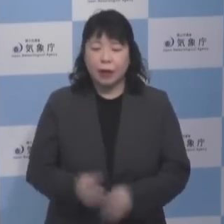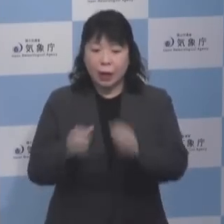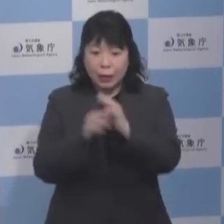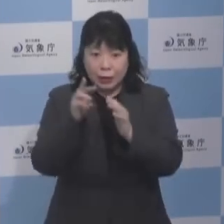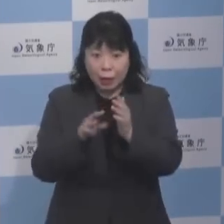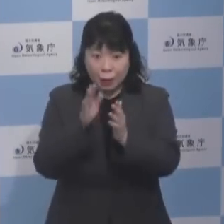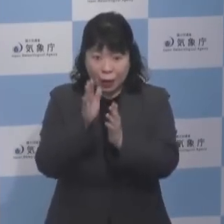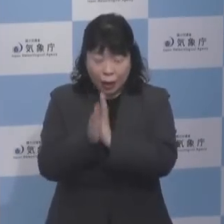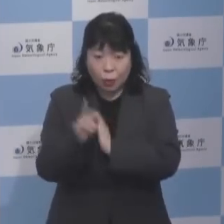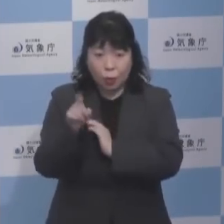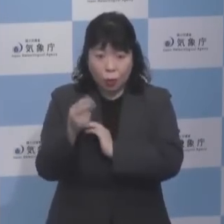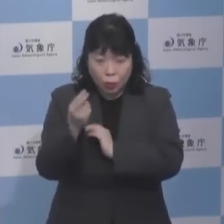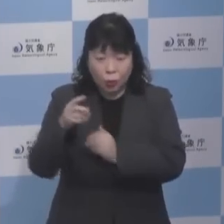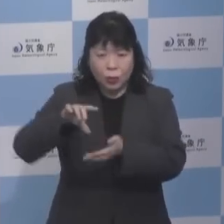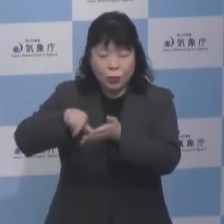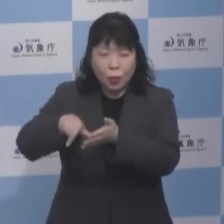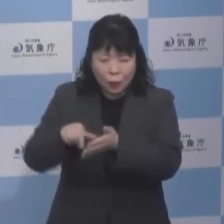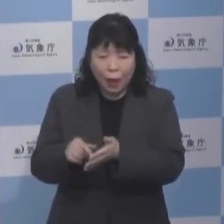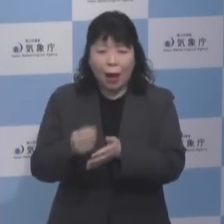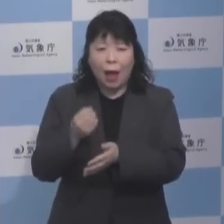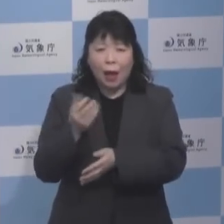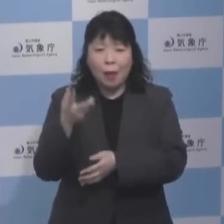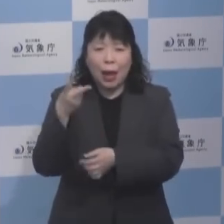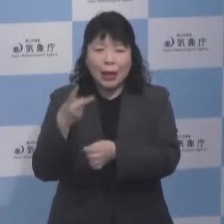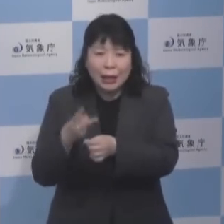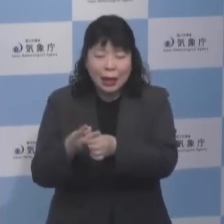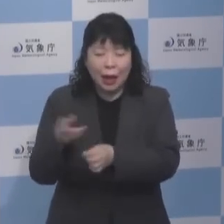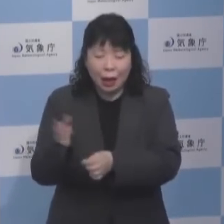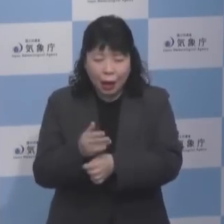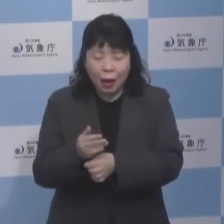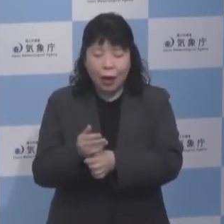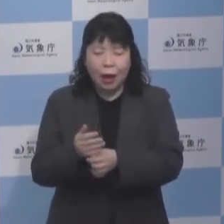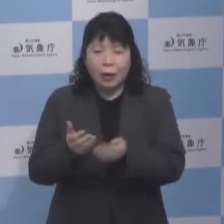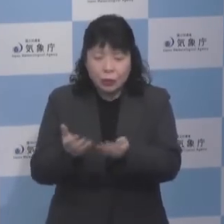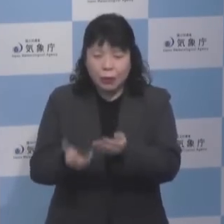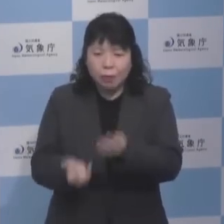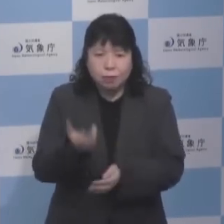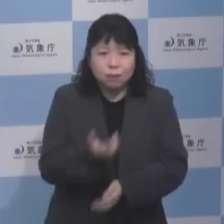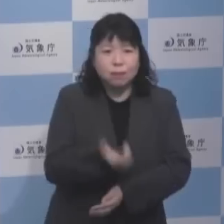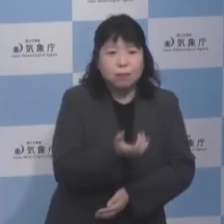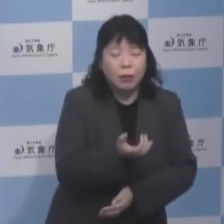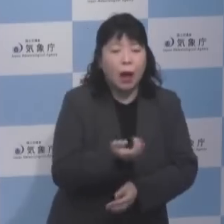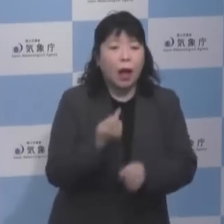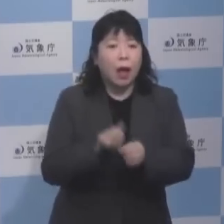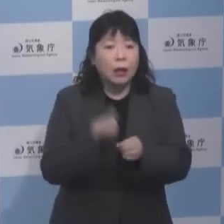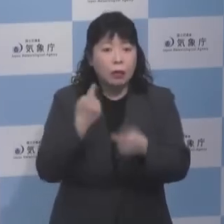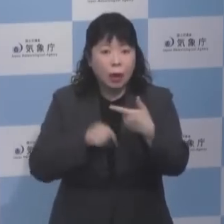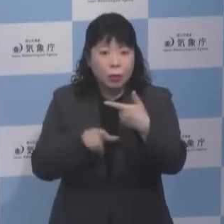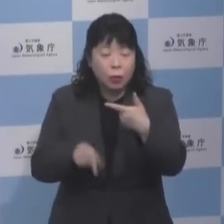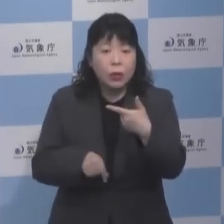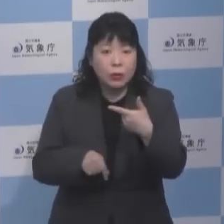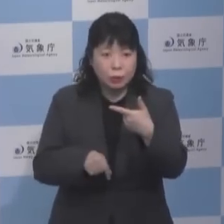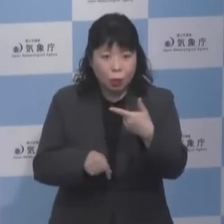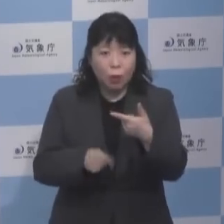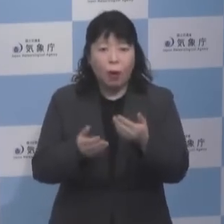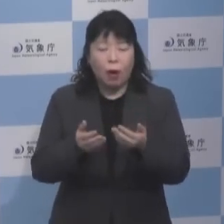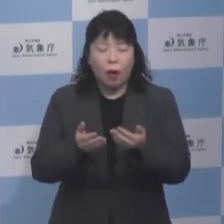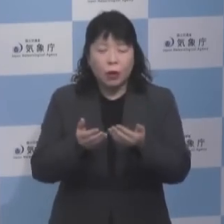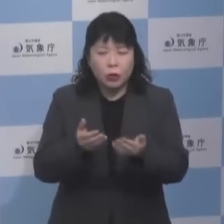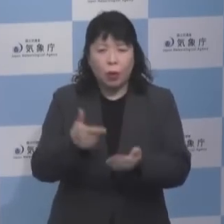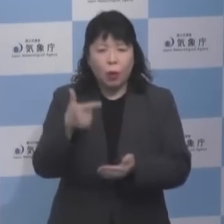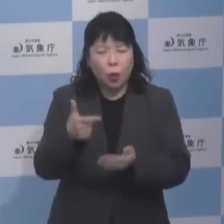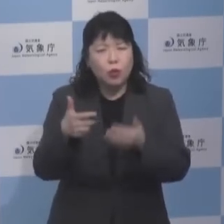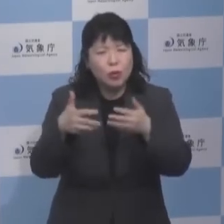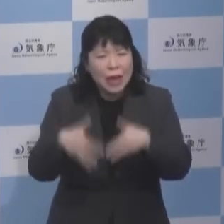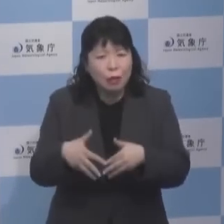令和2年12月から地震活動が活発化しており、昨年6月にも最大震度6弱の地震が